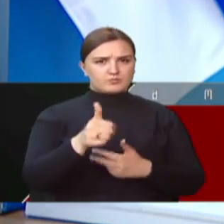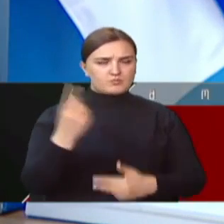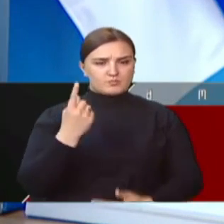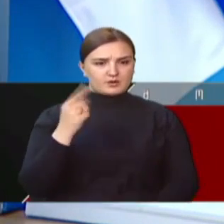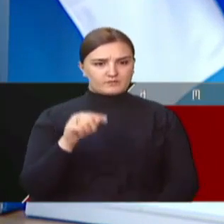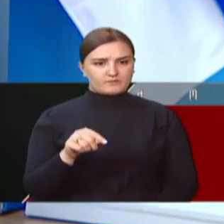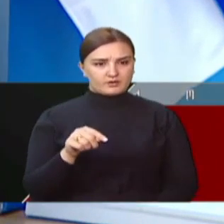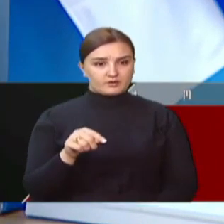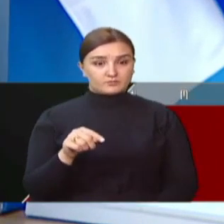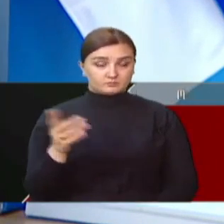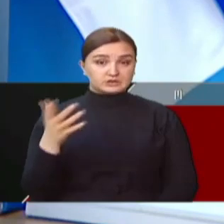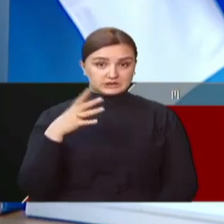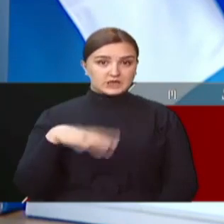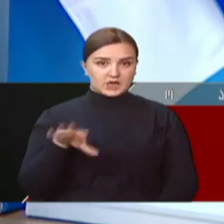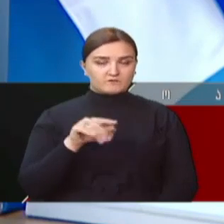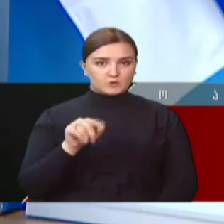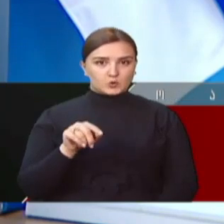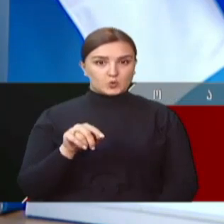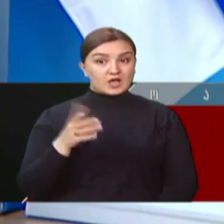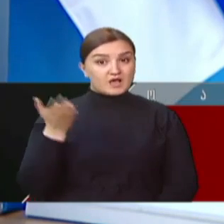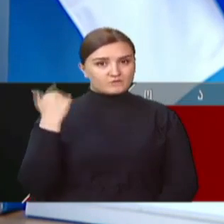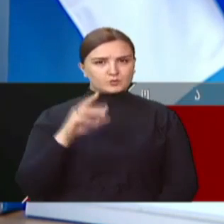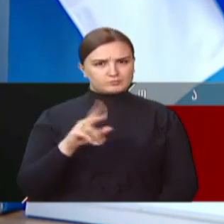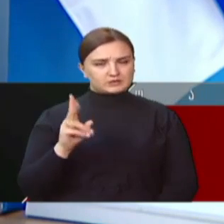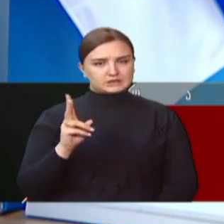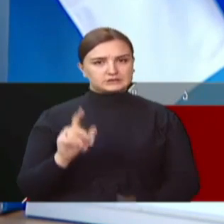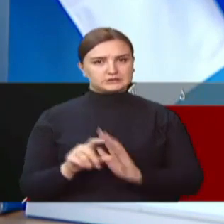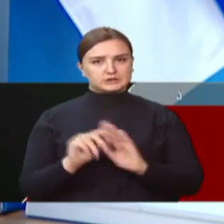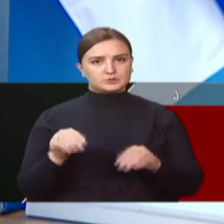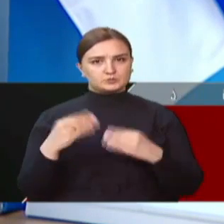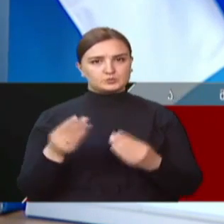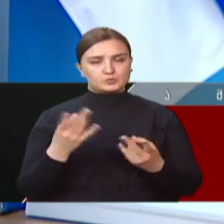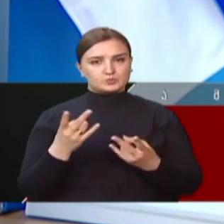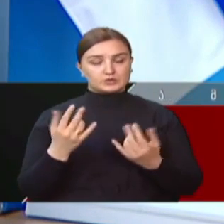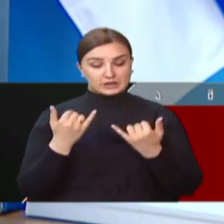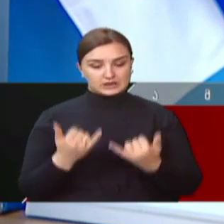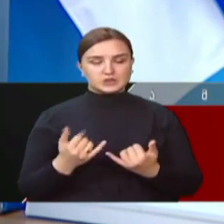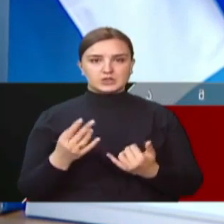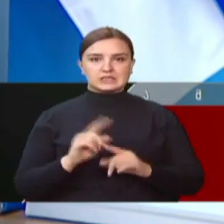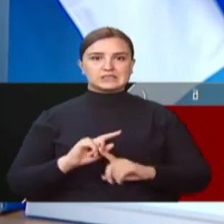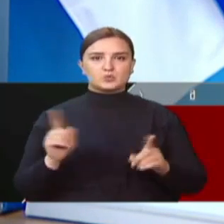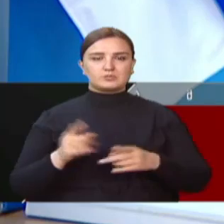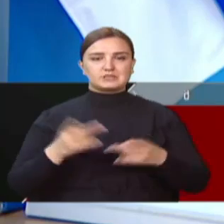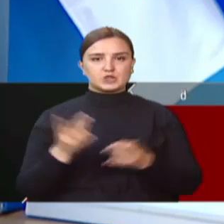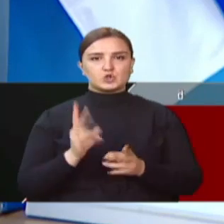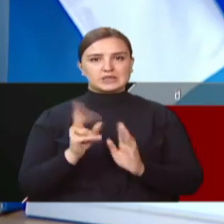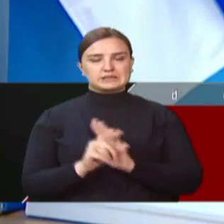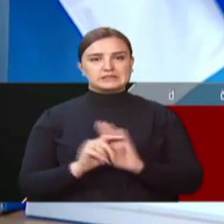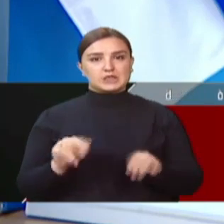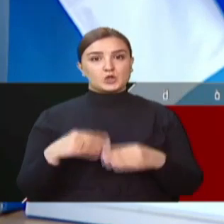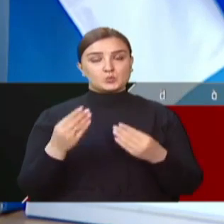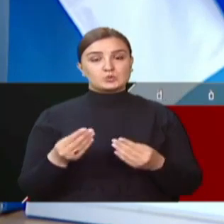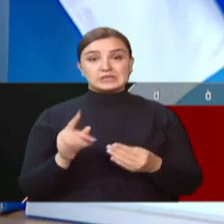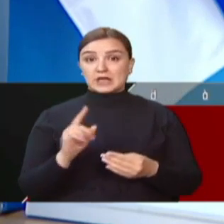მაშინ ლოგიკურია, რომ საქართველო მაშინაც იმსახურებდა ჯერ კიდევ და დღეს მით უმეტეს იმსახურებს კანდიდატის სტატუსს.